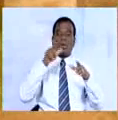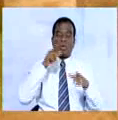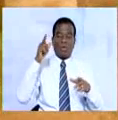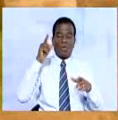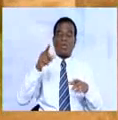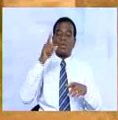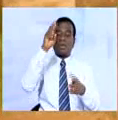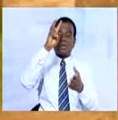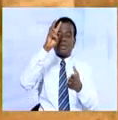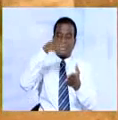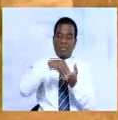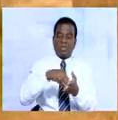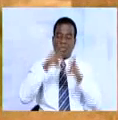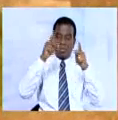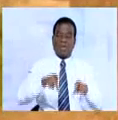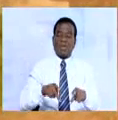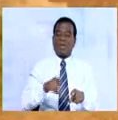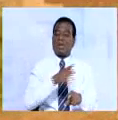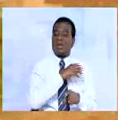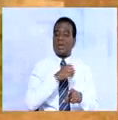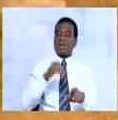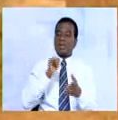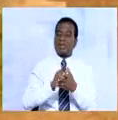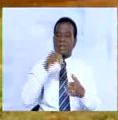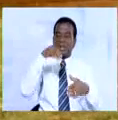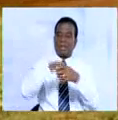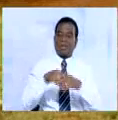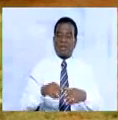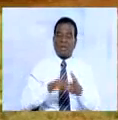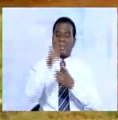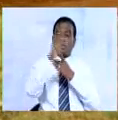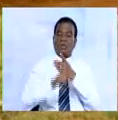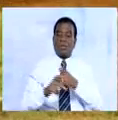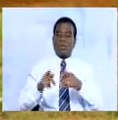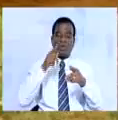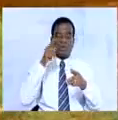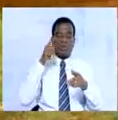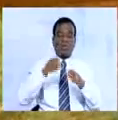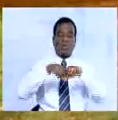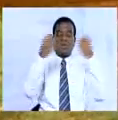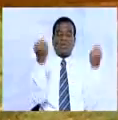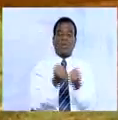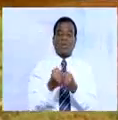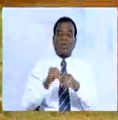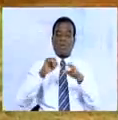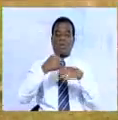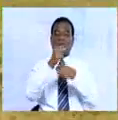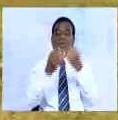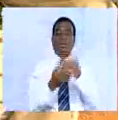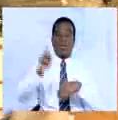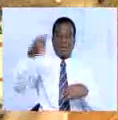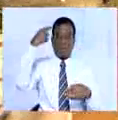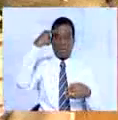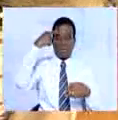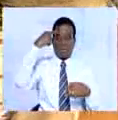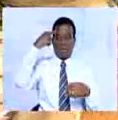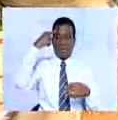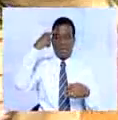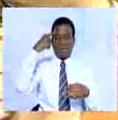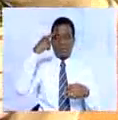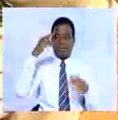Le programme de logement de l'habitat rentre dans le cadre du programme de logements sociaux initié par le gouvernement.